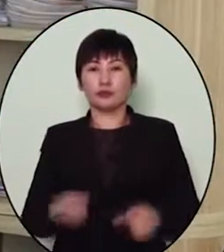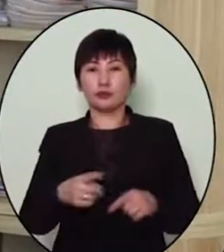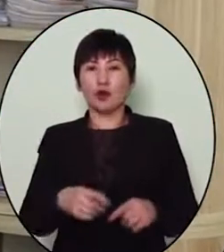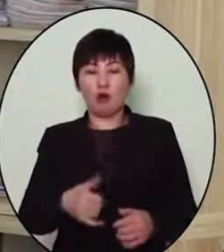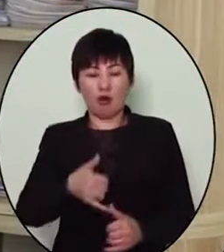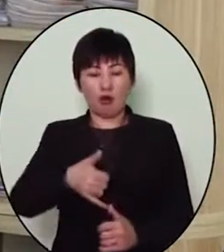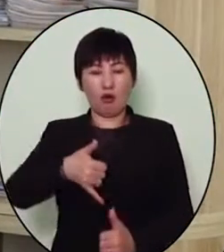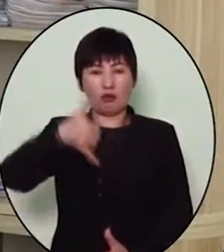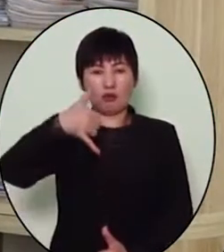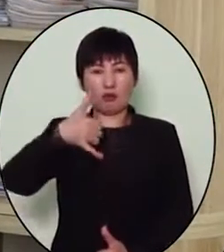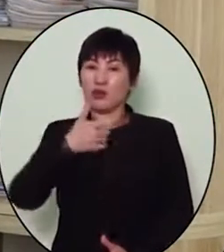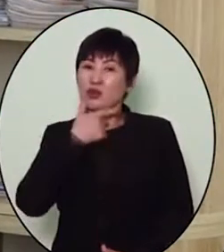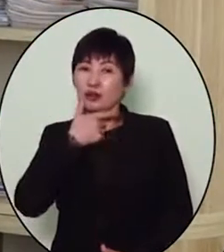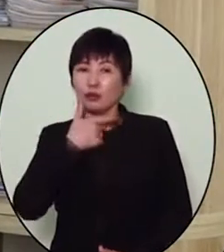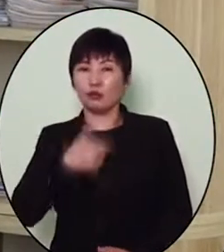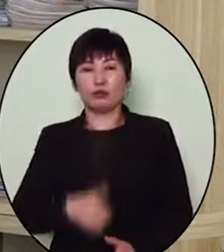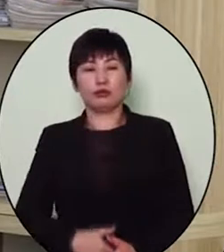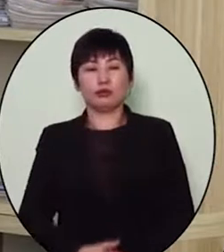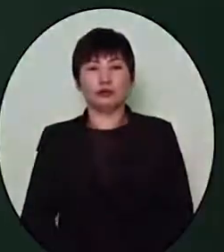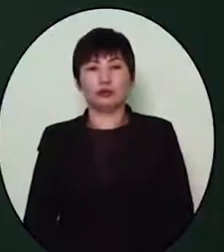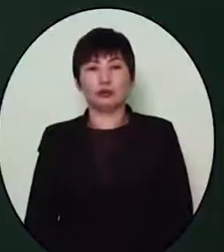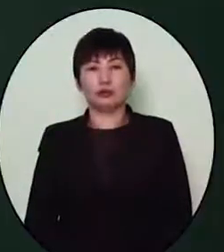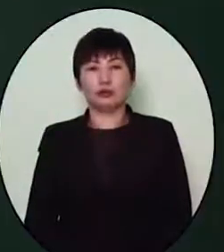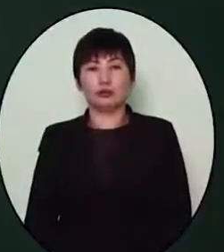Мөн өндөр болохгүй.